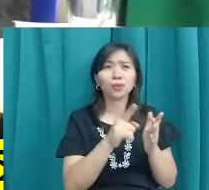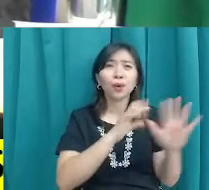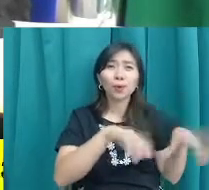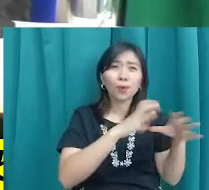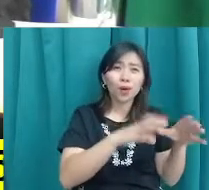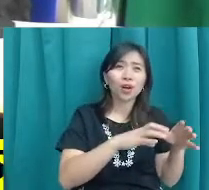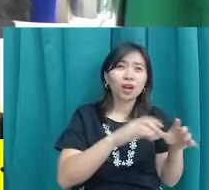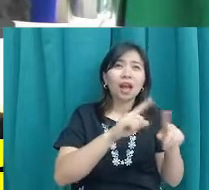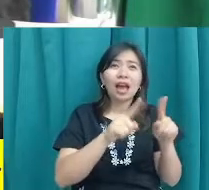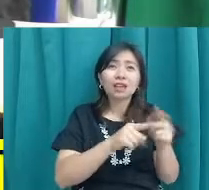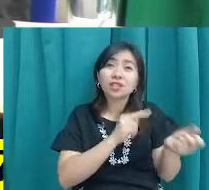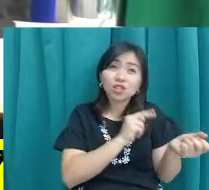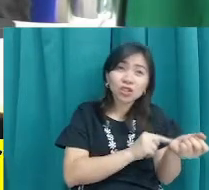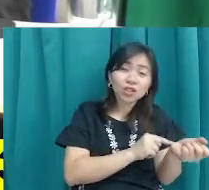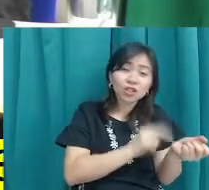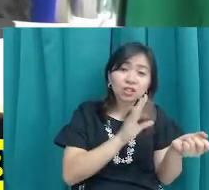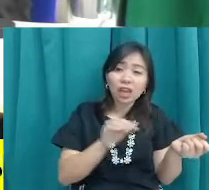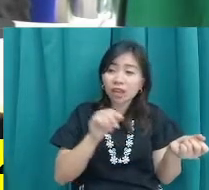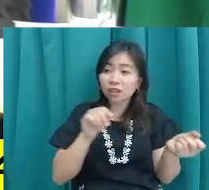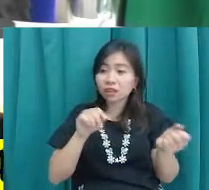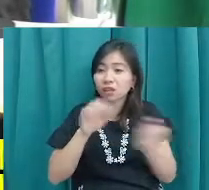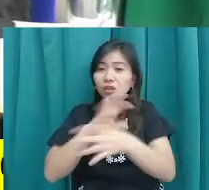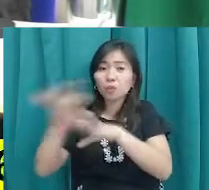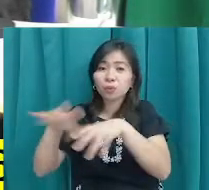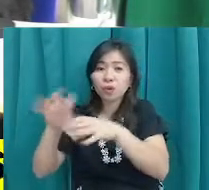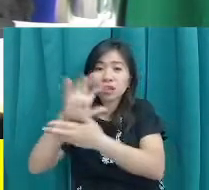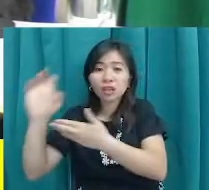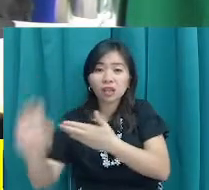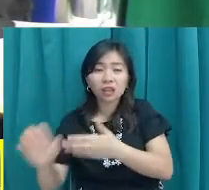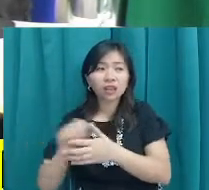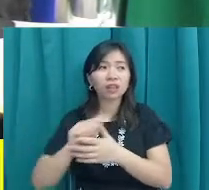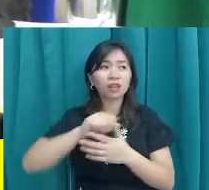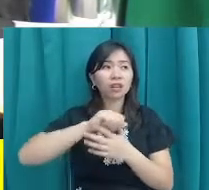ganun. Nakukuha nyo ba yung point? Dito lang pwede yun.